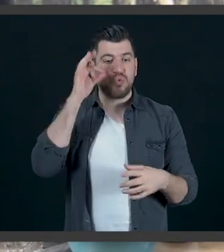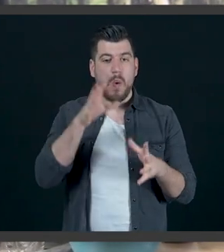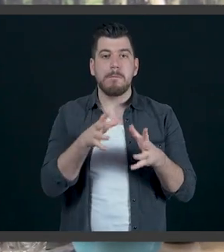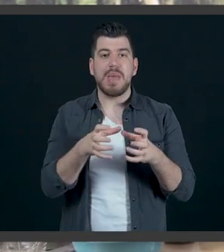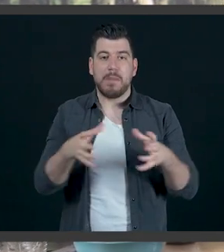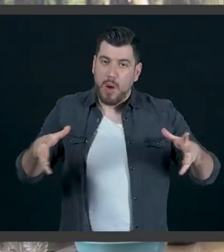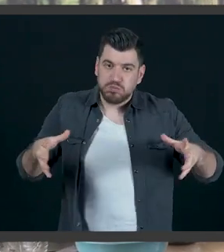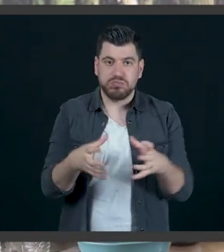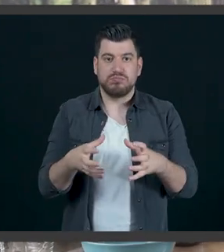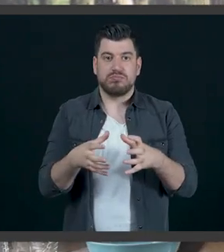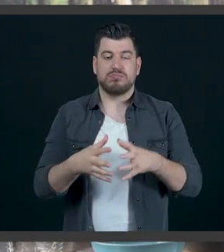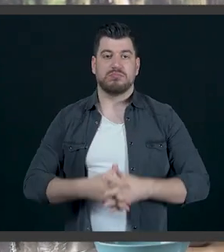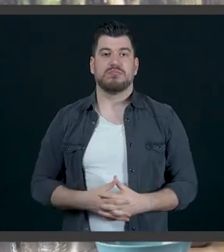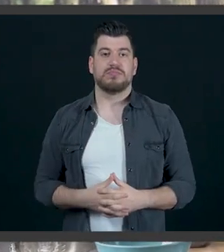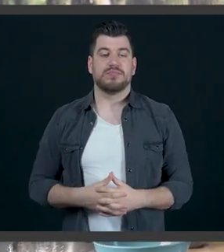έχω βάλει 6 αυγά,